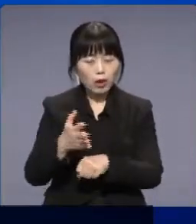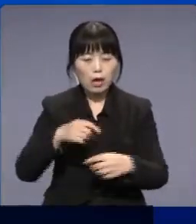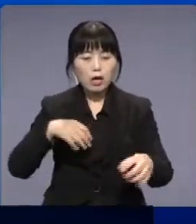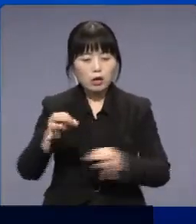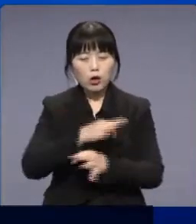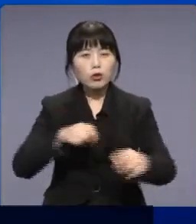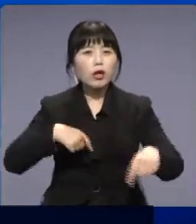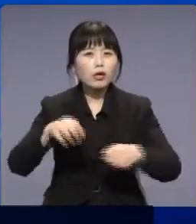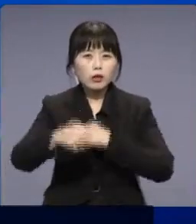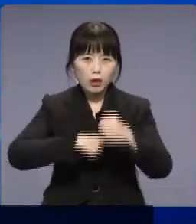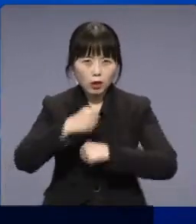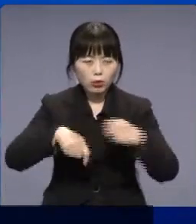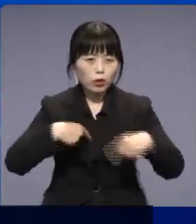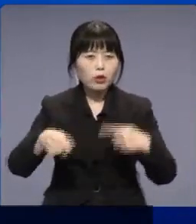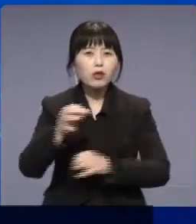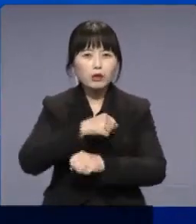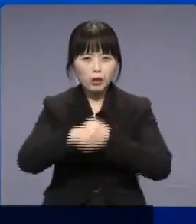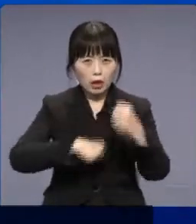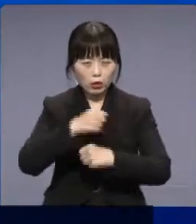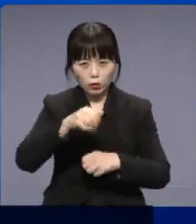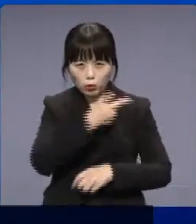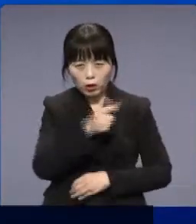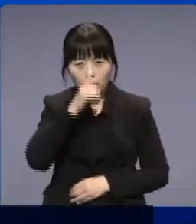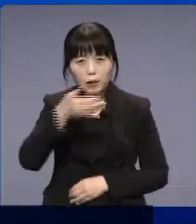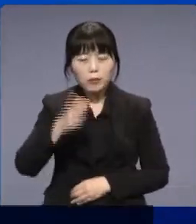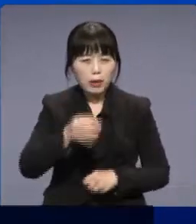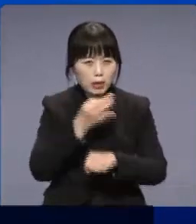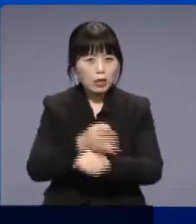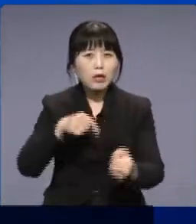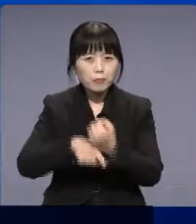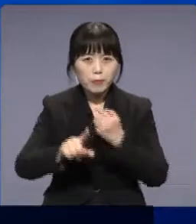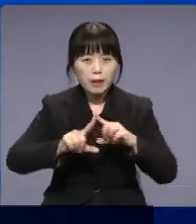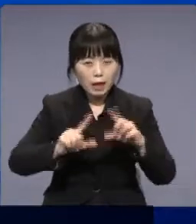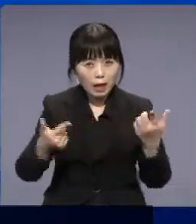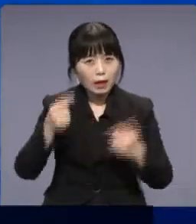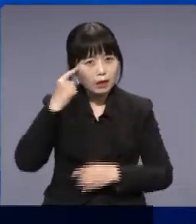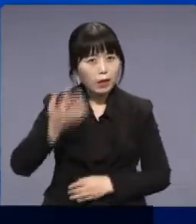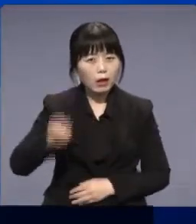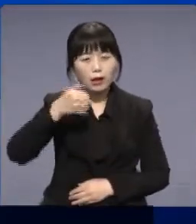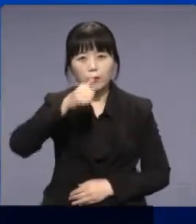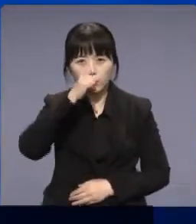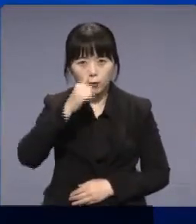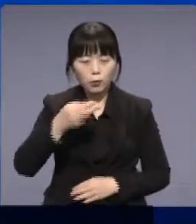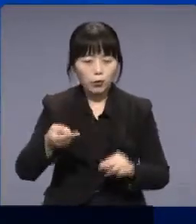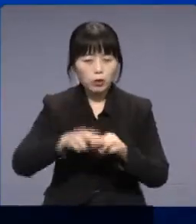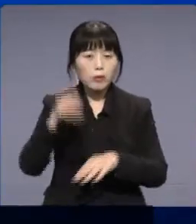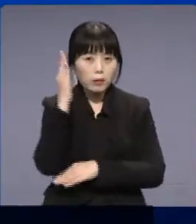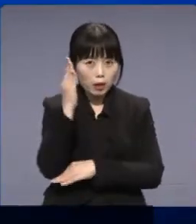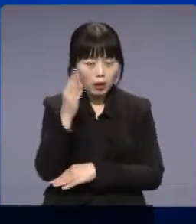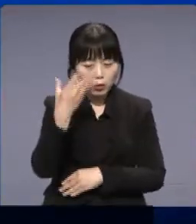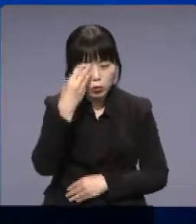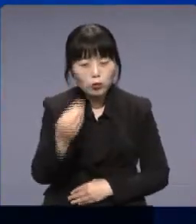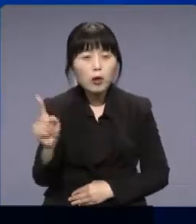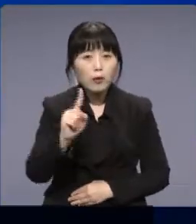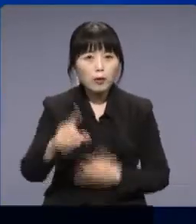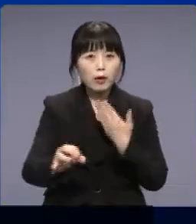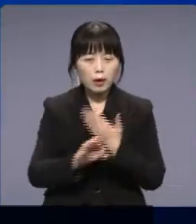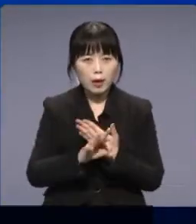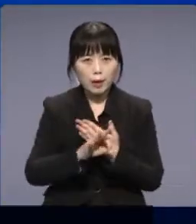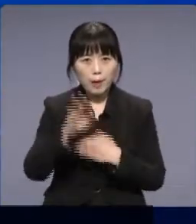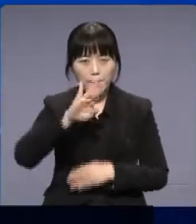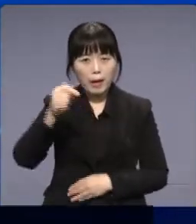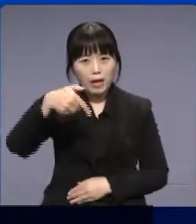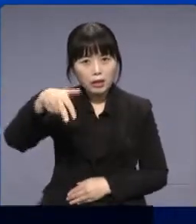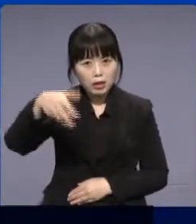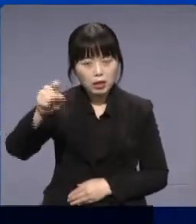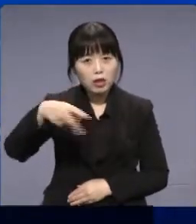경제적 자유, 정치적인 자유 여러 가지가 있지만 단순한 뜻만은 아니다 이런 생각도 해봤고 또 취임사 중에 눈에 띄었던 것이 반지성주의라는 표현이